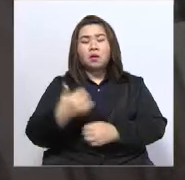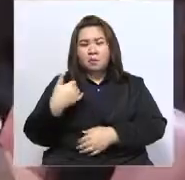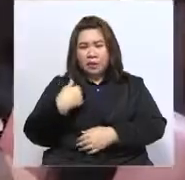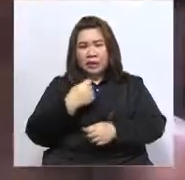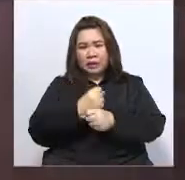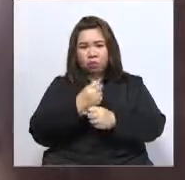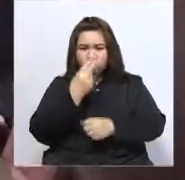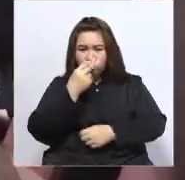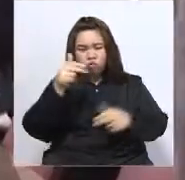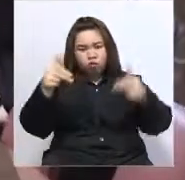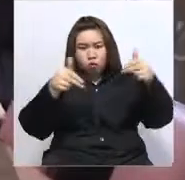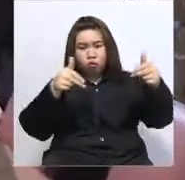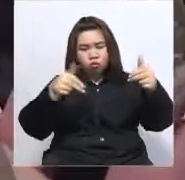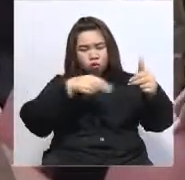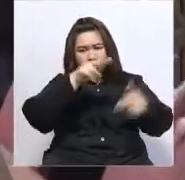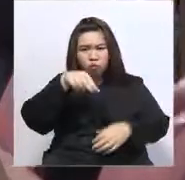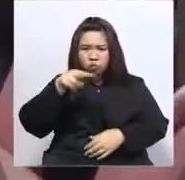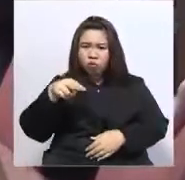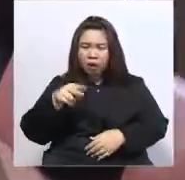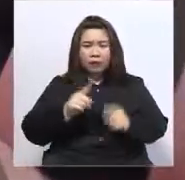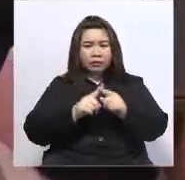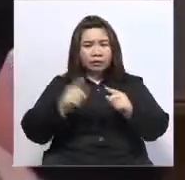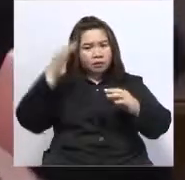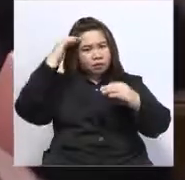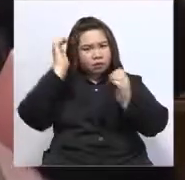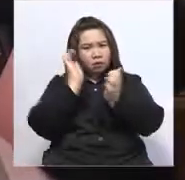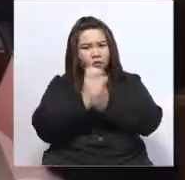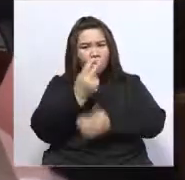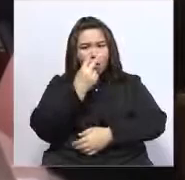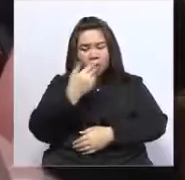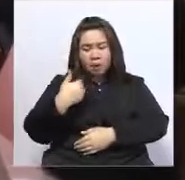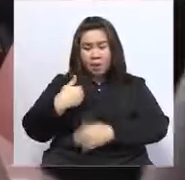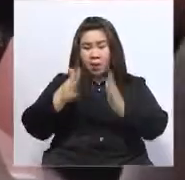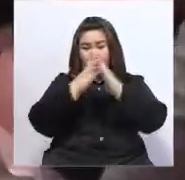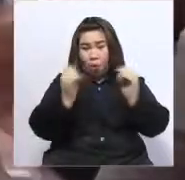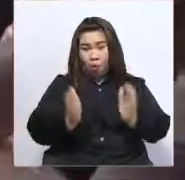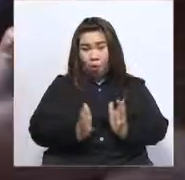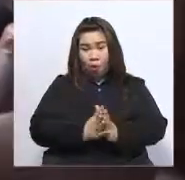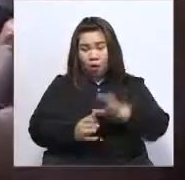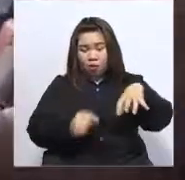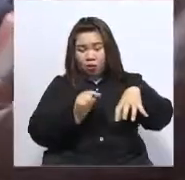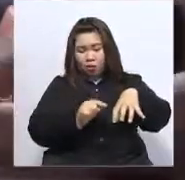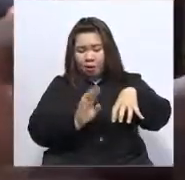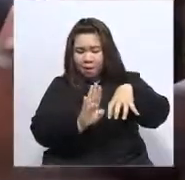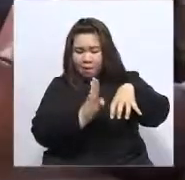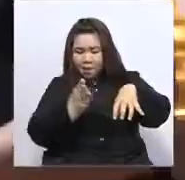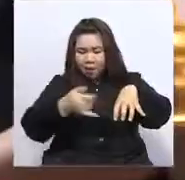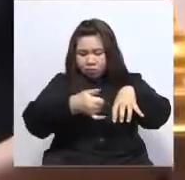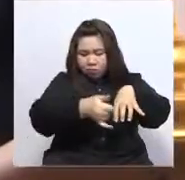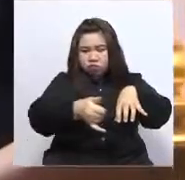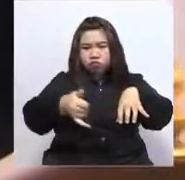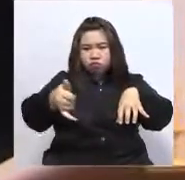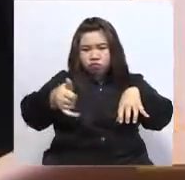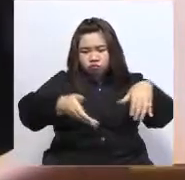สอบกล้องวงจรปิดแต่ว่าที่น่าสังเกตนะคะตำรวจพบประตูเล็กๆข้างวัดคล้ายกับประตูลับค่ะซึ่งออกไป